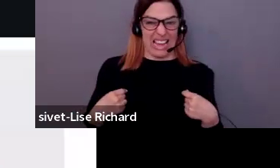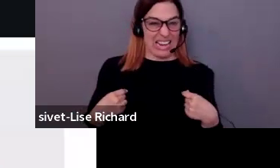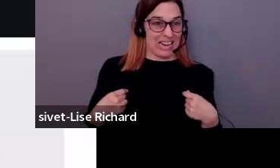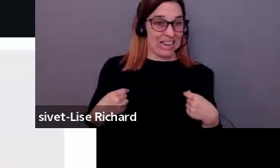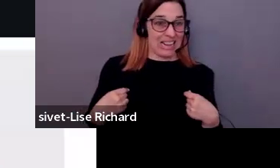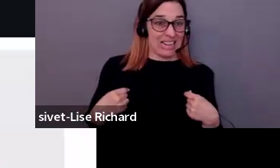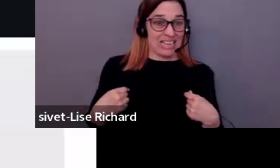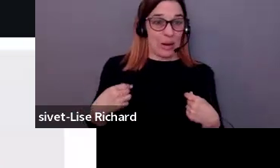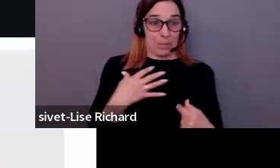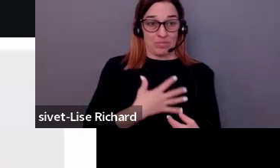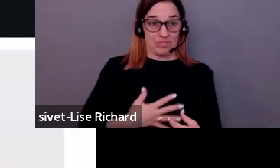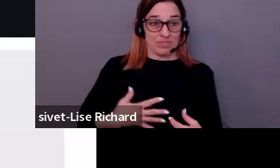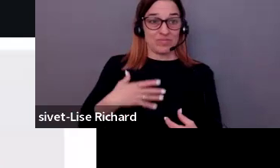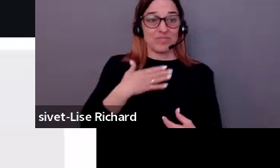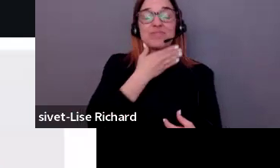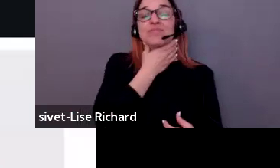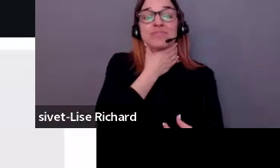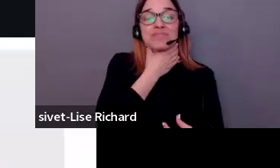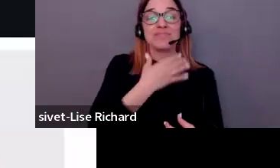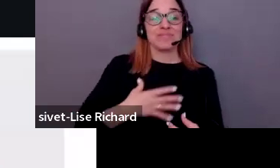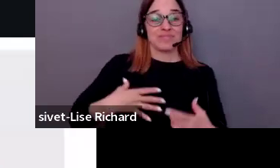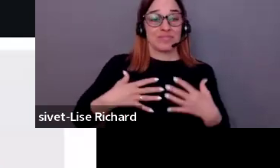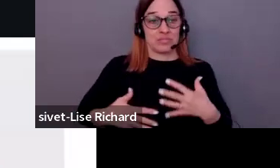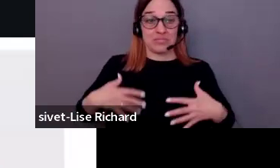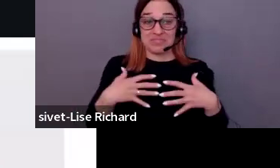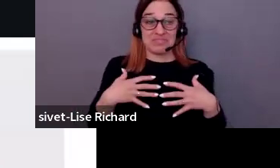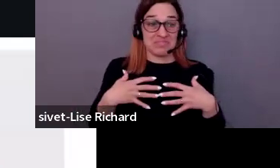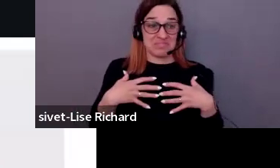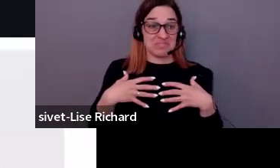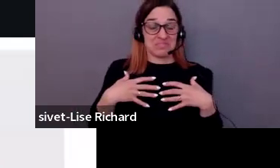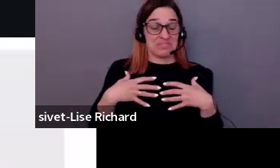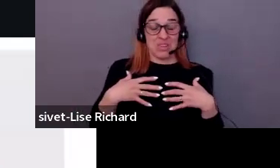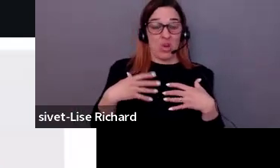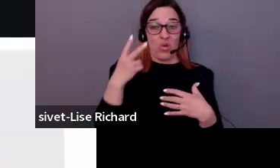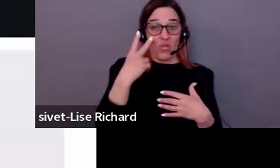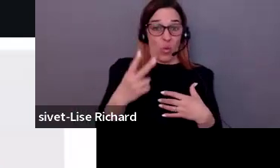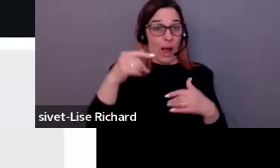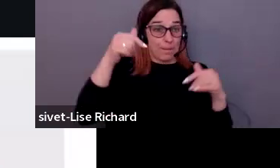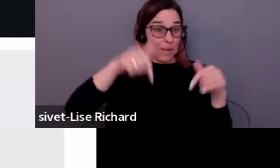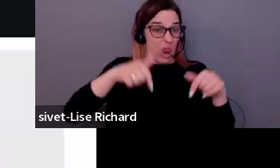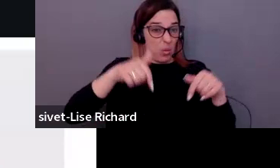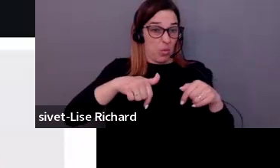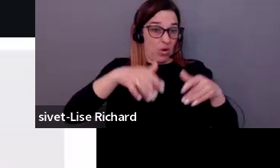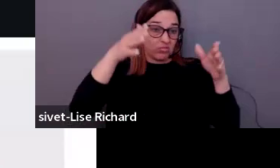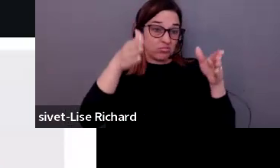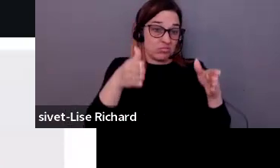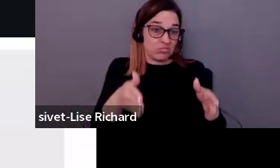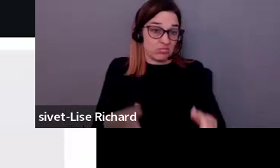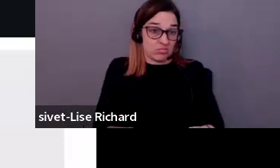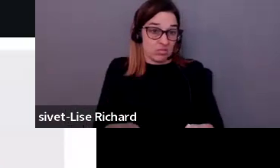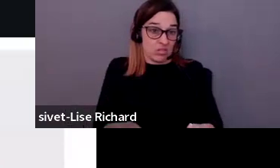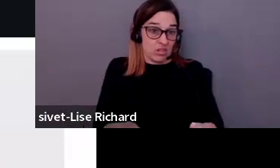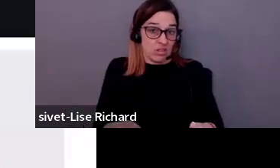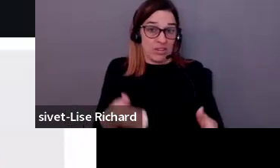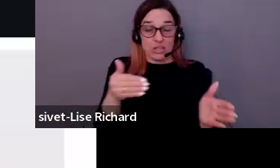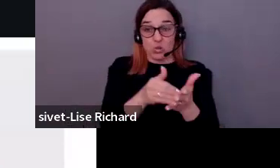au niveau du cou. Et c'est pas non plus un haut qui est minimaliste. Le bas est minimaliste. Donc, notre regard